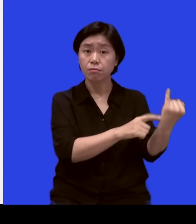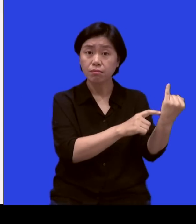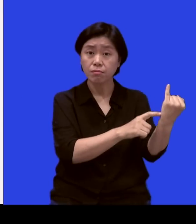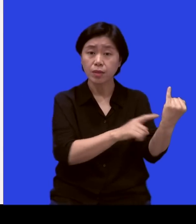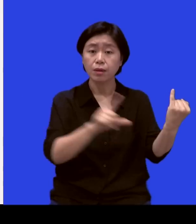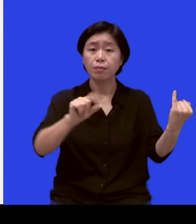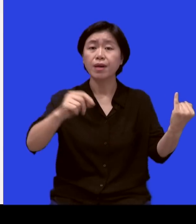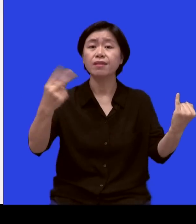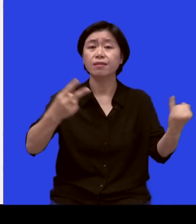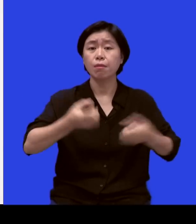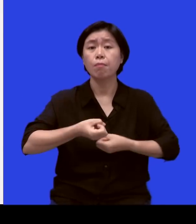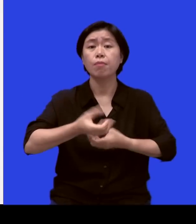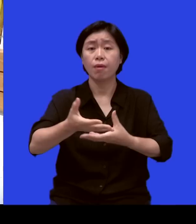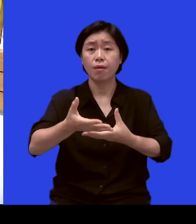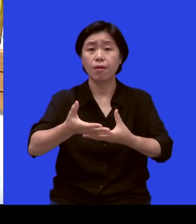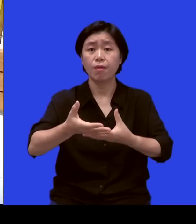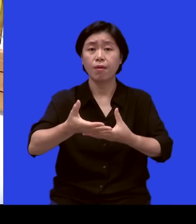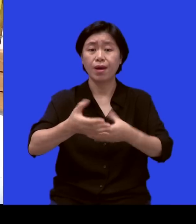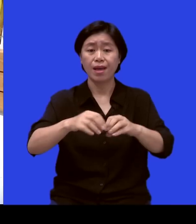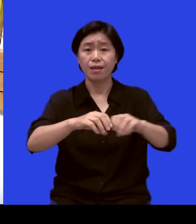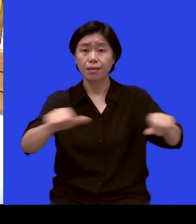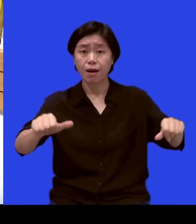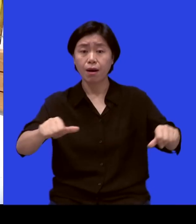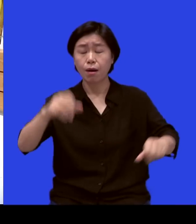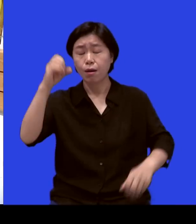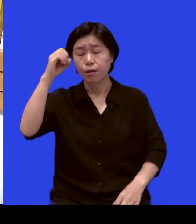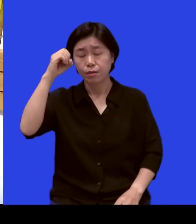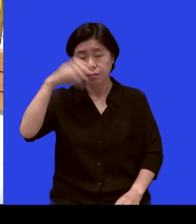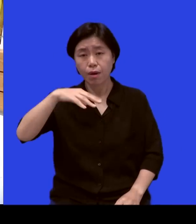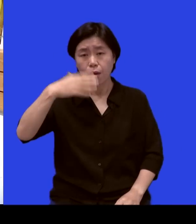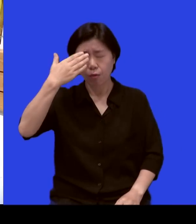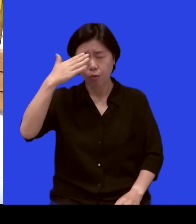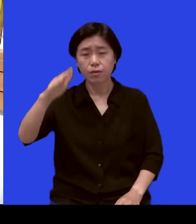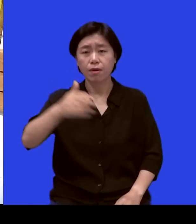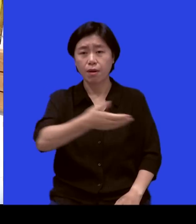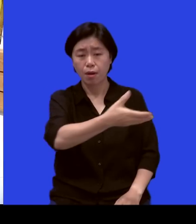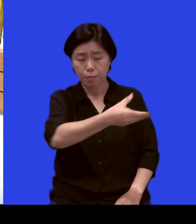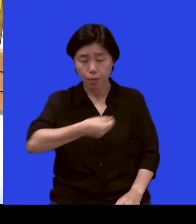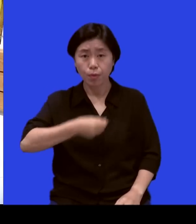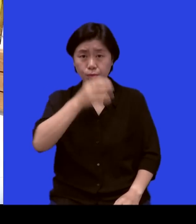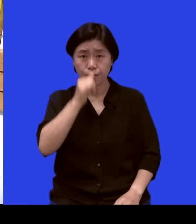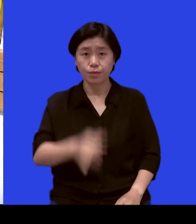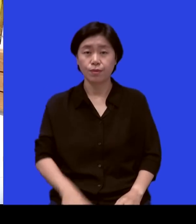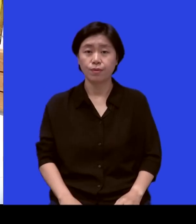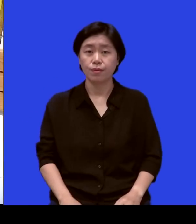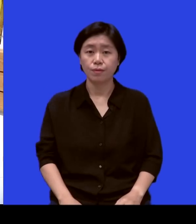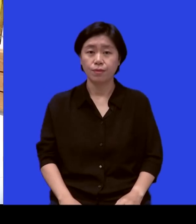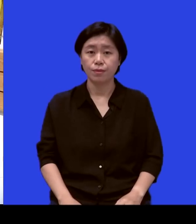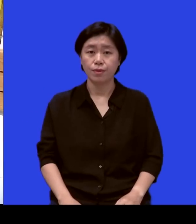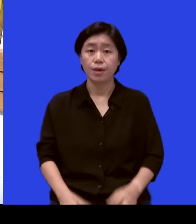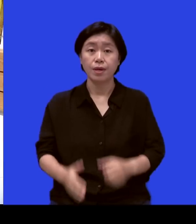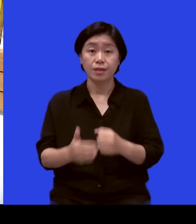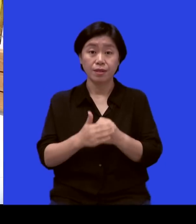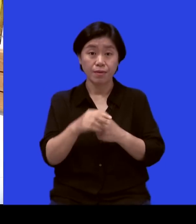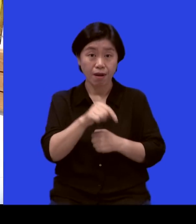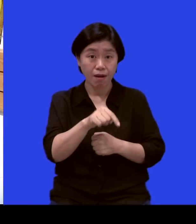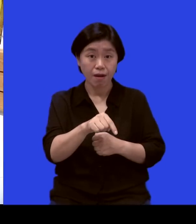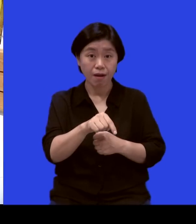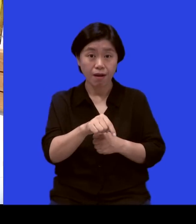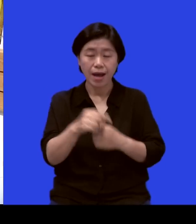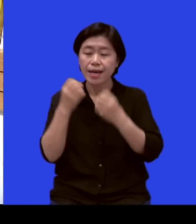되는 농장을 무상으로 빌려줬어요. 하시라고. 그래서 이제 그게 해맞이 공동체를 만든